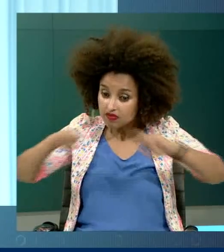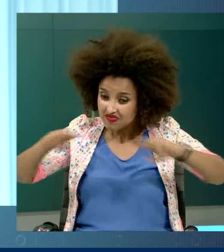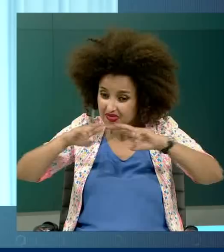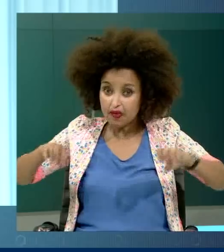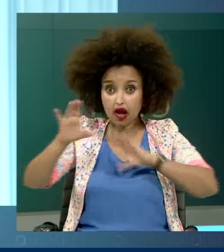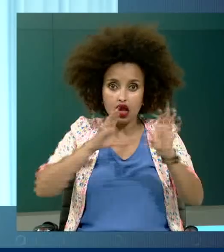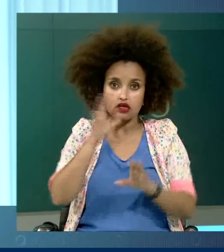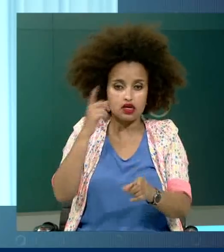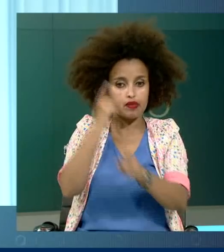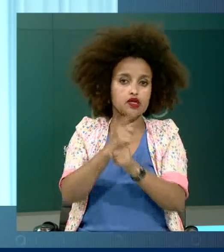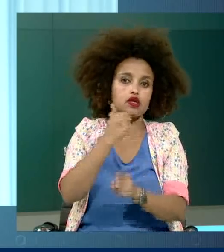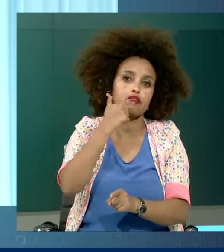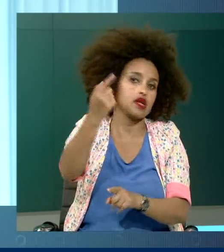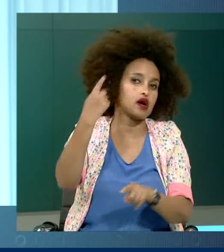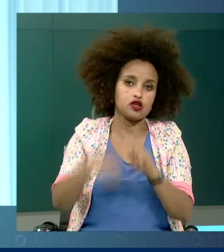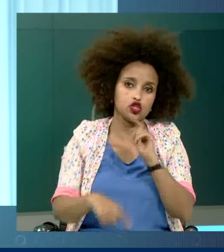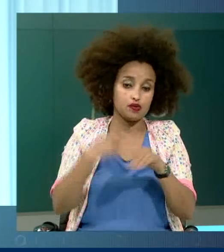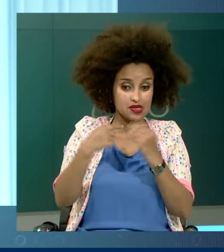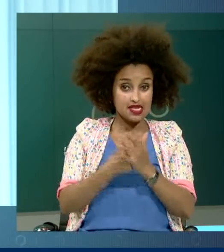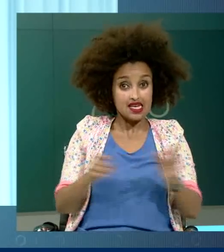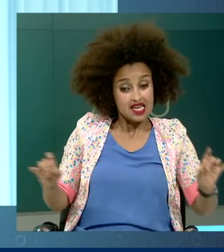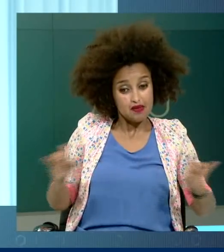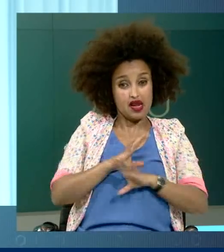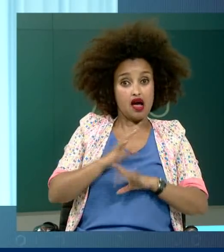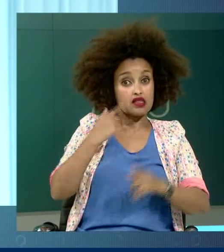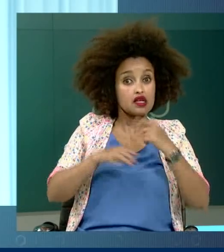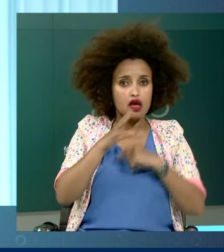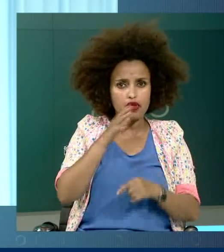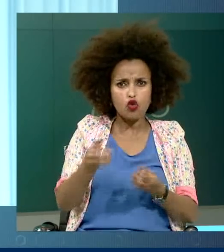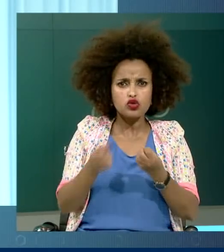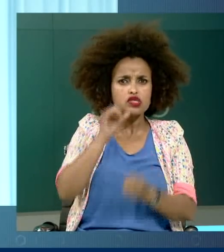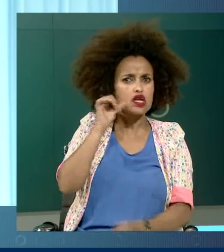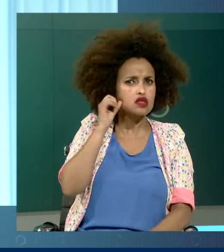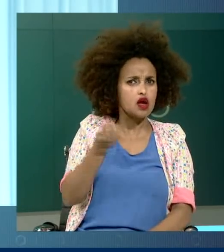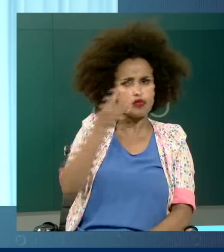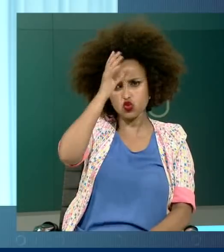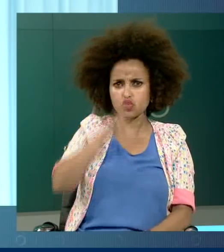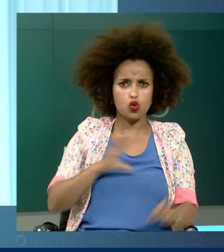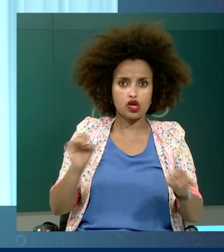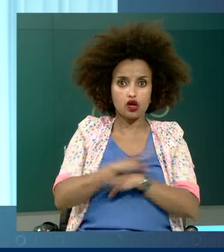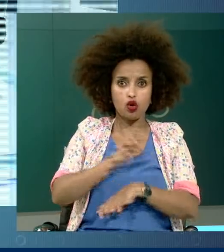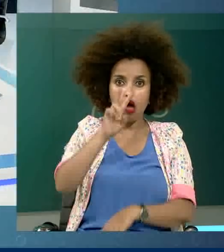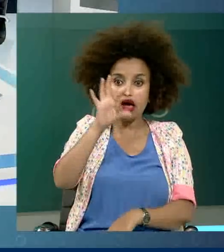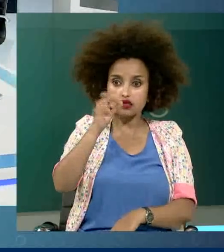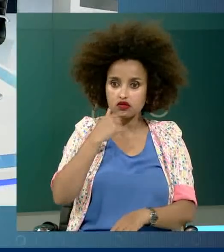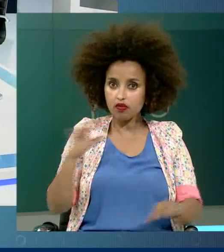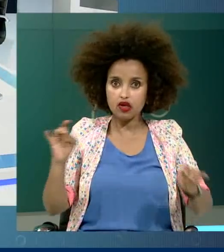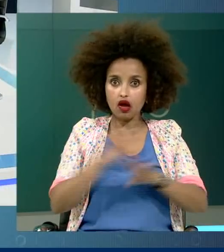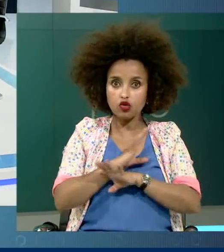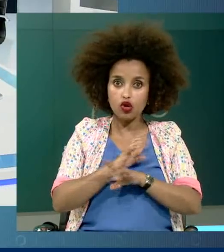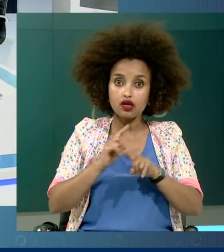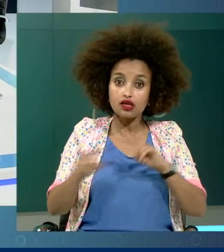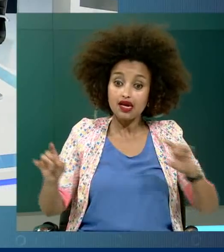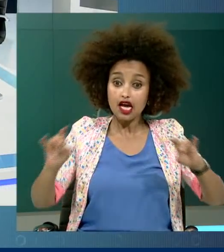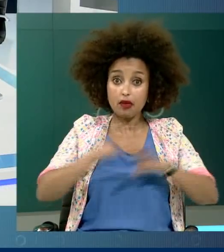መናገር አንችልም። እና እንደዚህ አይነት መደናገጦች እንዳይመጡ እንደዚህ አይነት አሁን ትናንትና በጣም ብዙ ሾክድ ነው ያደረገው ዜናውን ሲሰማ። ግን ሾክድ ከማድረግ ውጭ